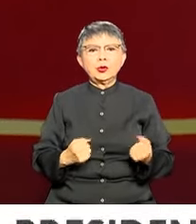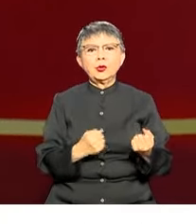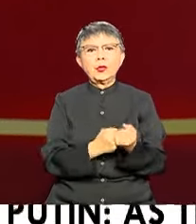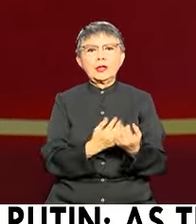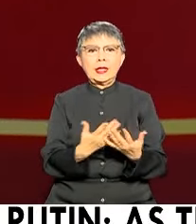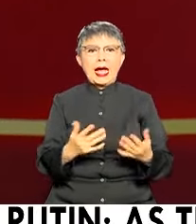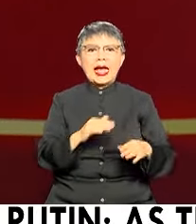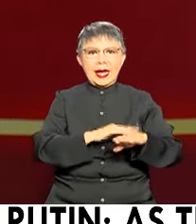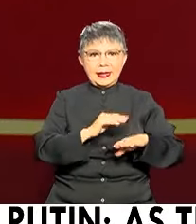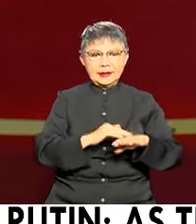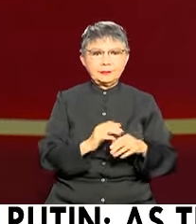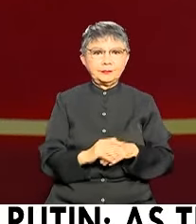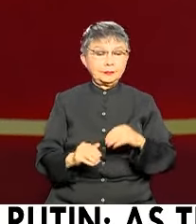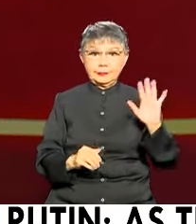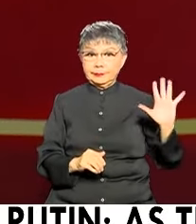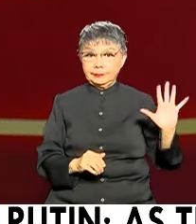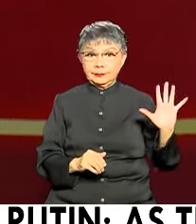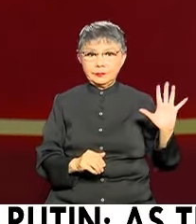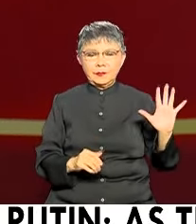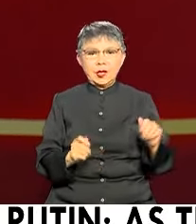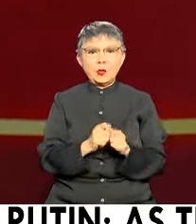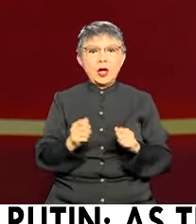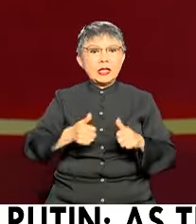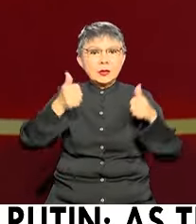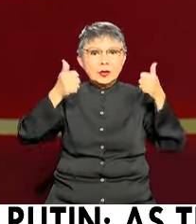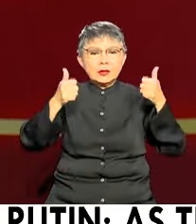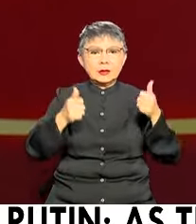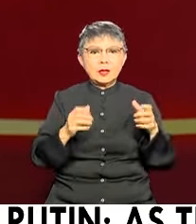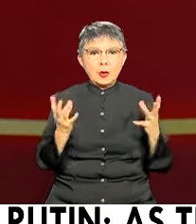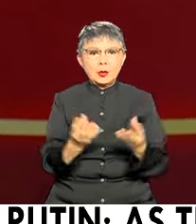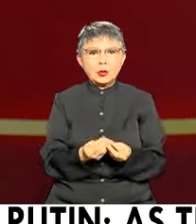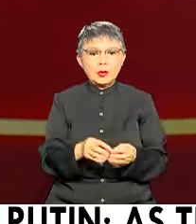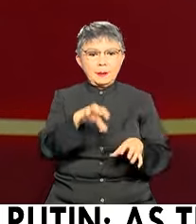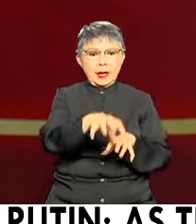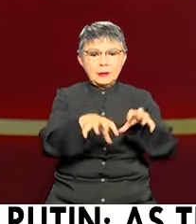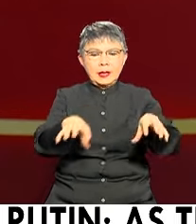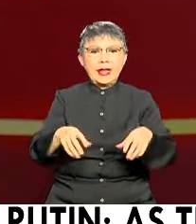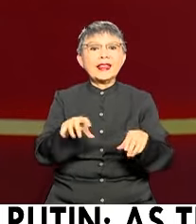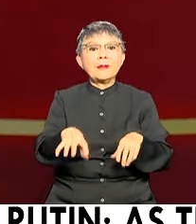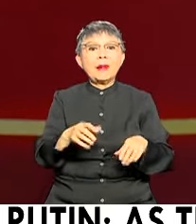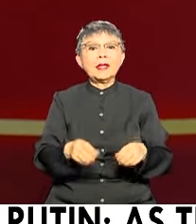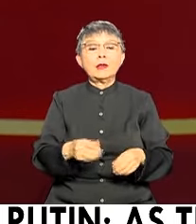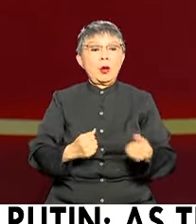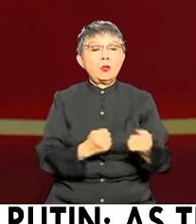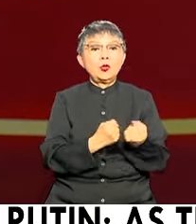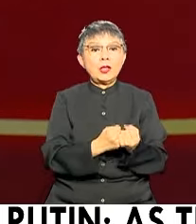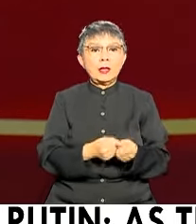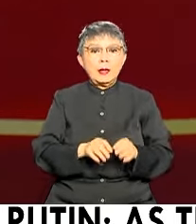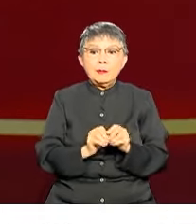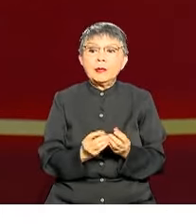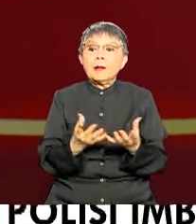masyarakat adat kemudian yang kelima adalah mewujudkan kualitas dan kuantitas prasarana dan sarana yang menunjang pengembangan